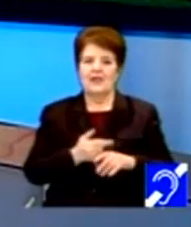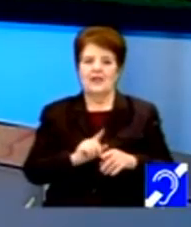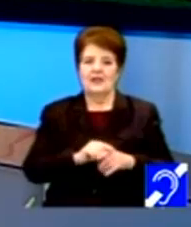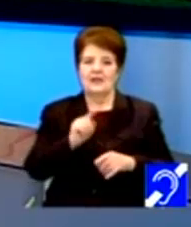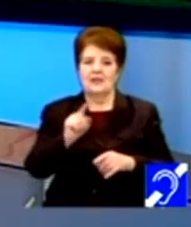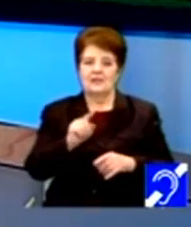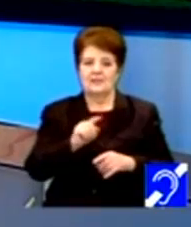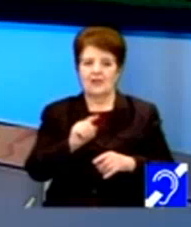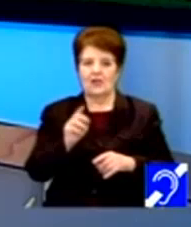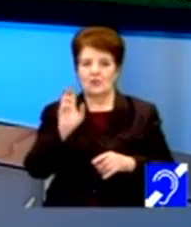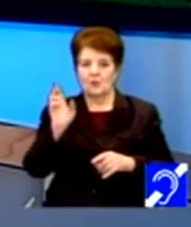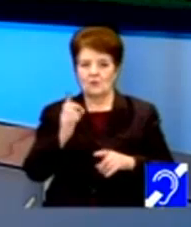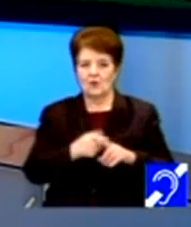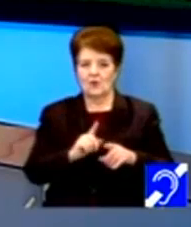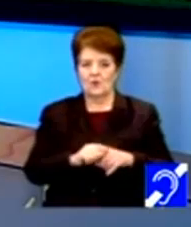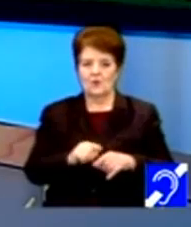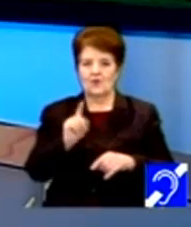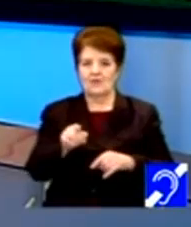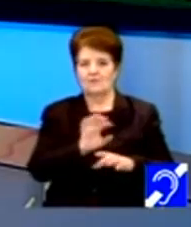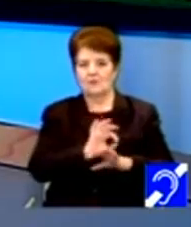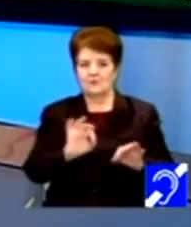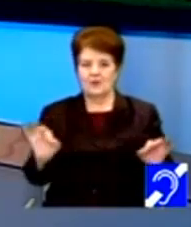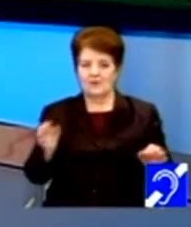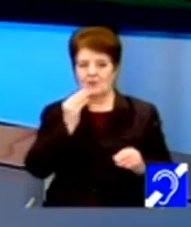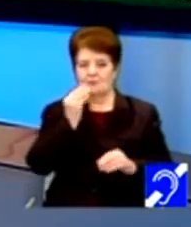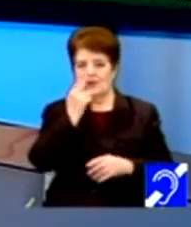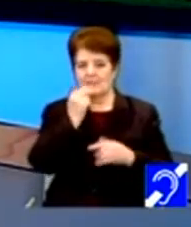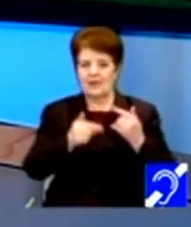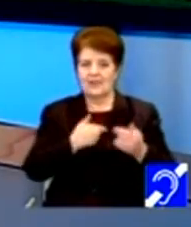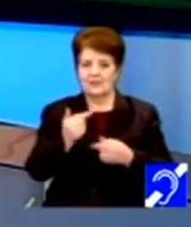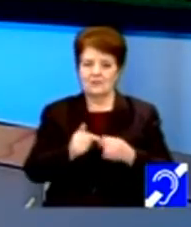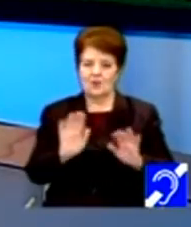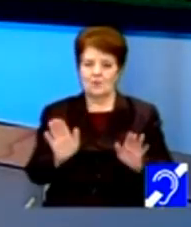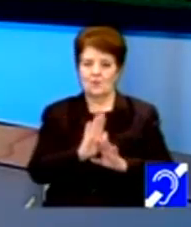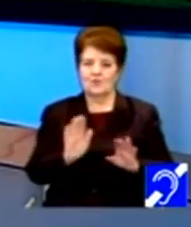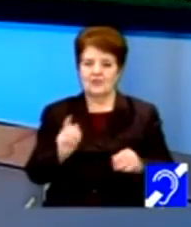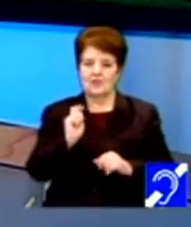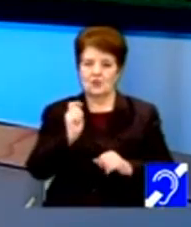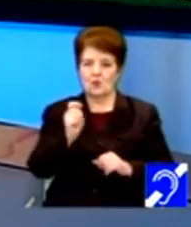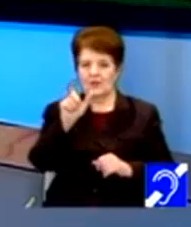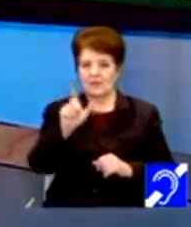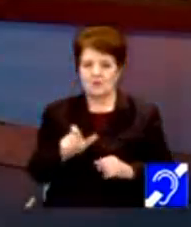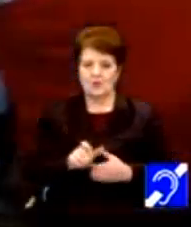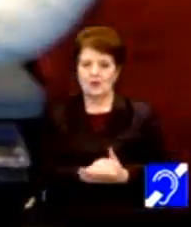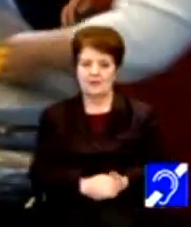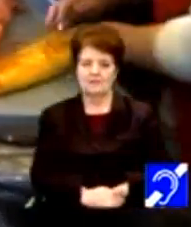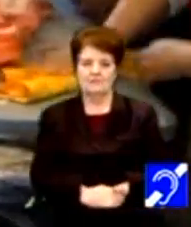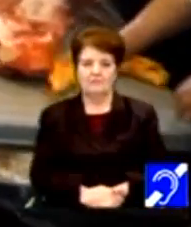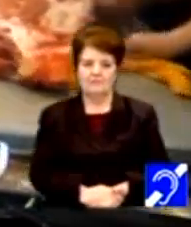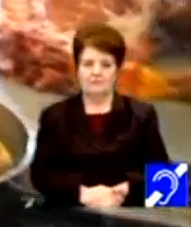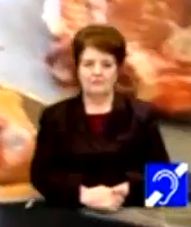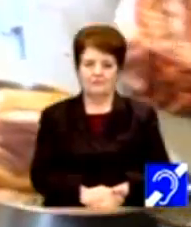s-au pregătit din timp, iar seara de ajun a fost perfectă, cu mâncare tradițională, muzică și colindători.